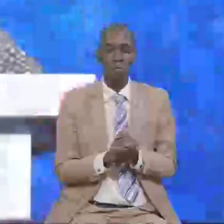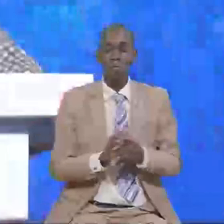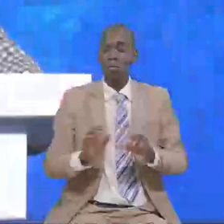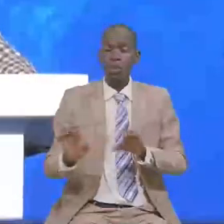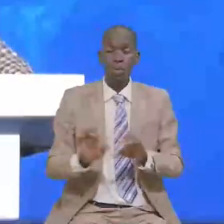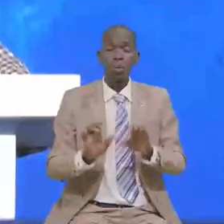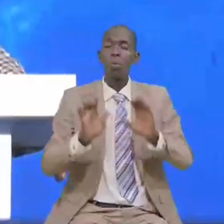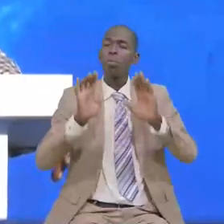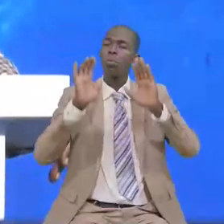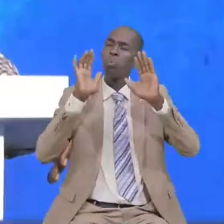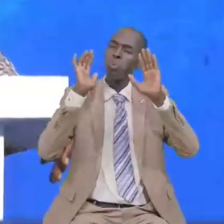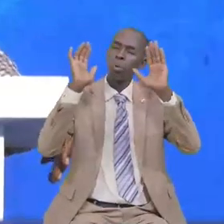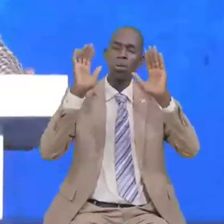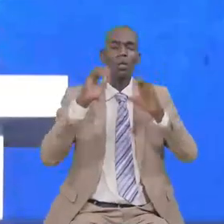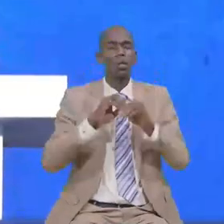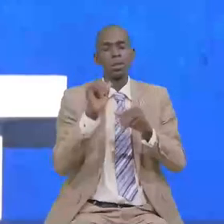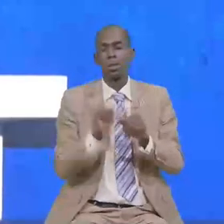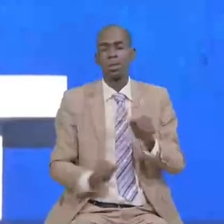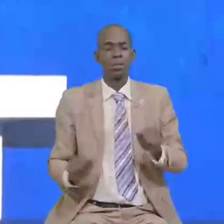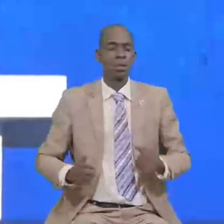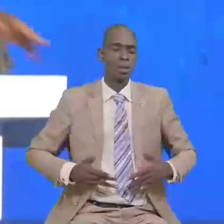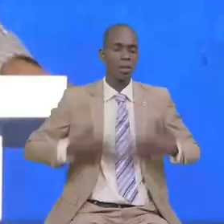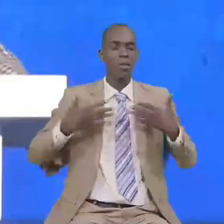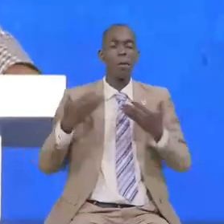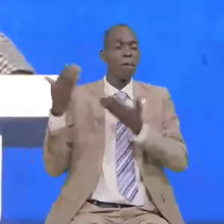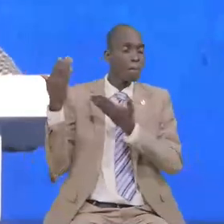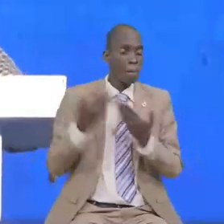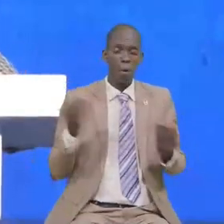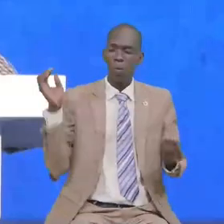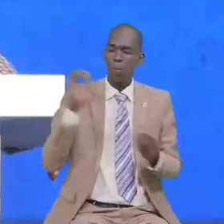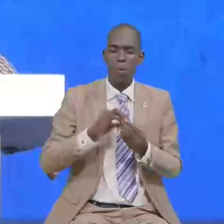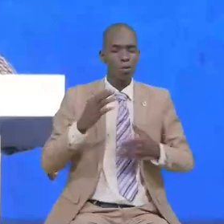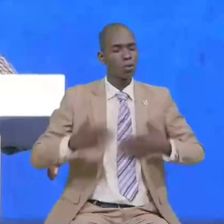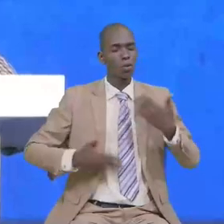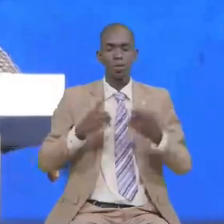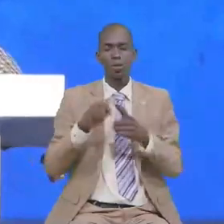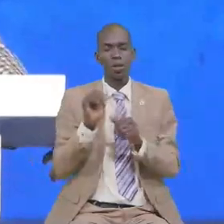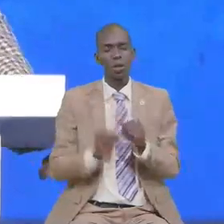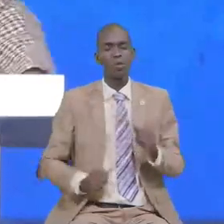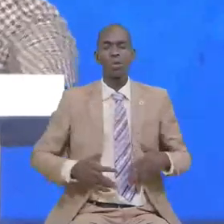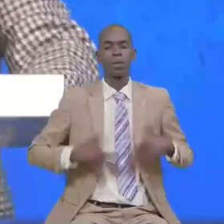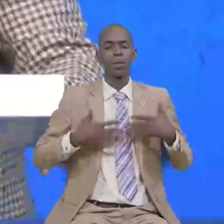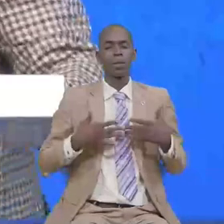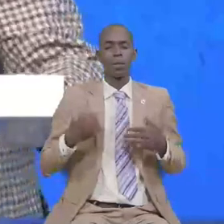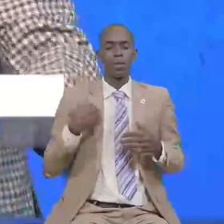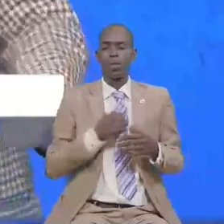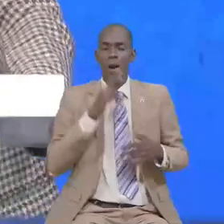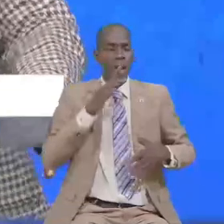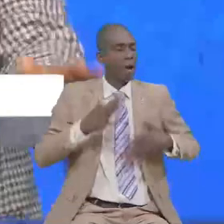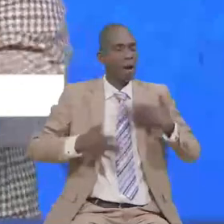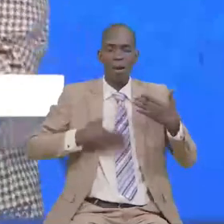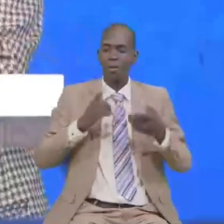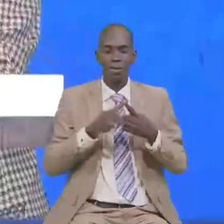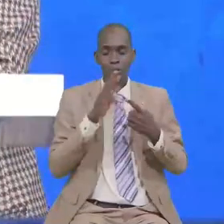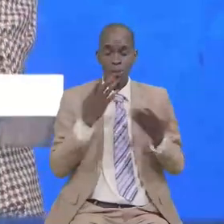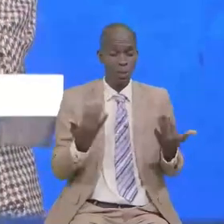Fais des merveilles dans chaque vie. Apporte plus de joie à toute vie. Nous sommes contents